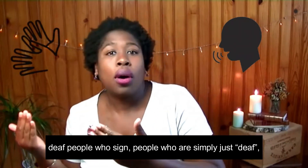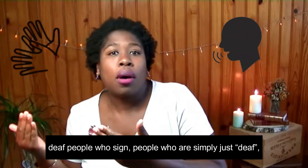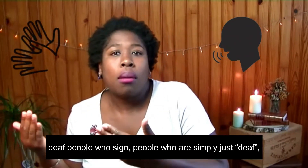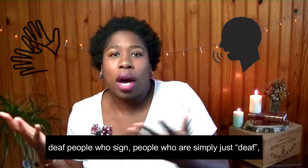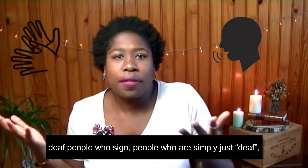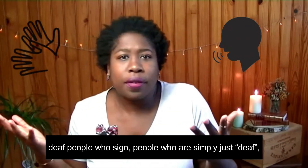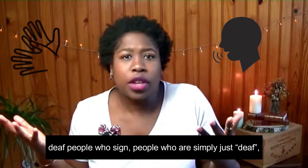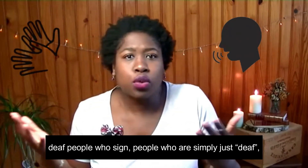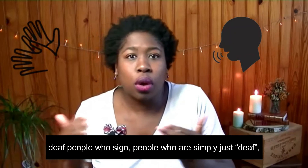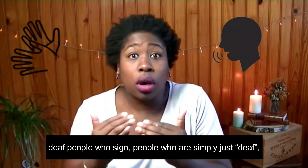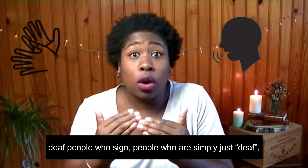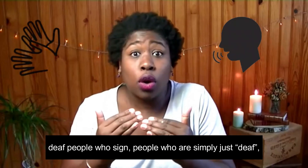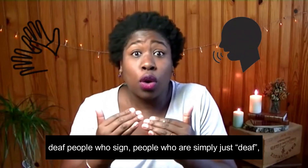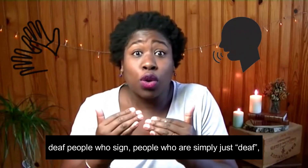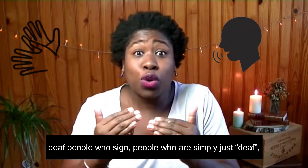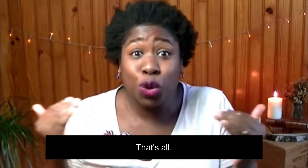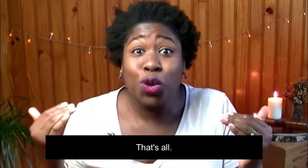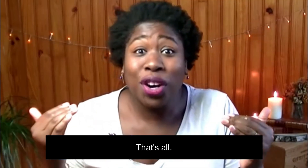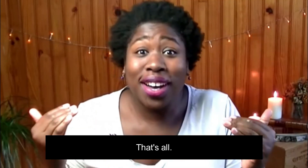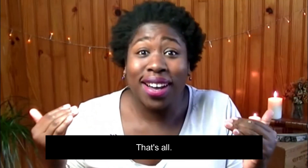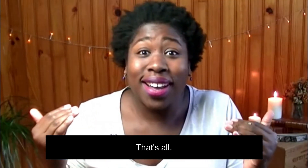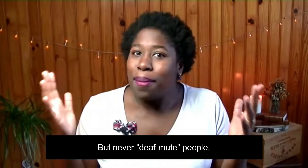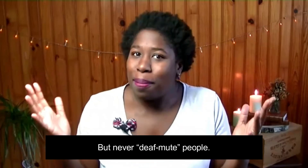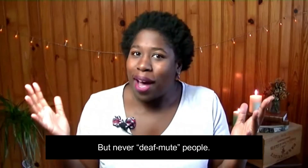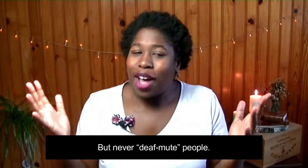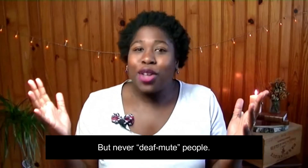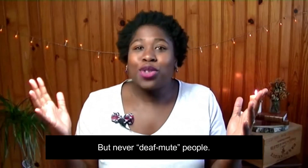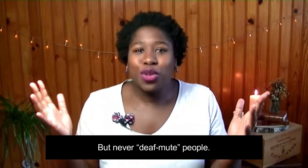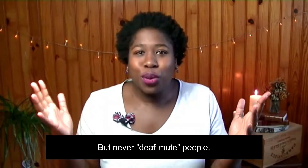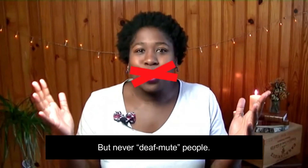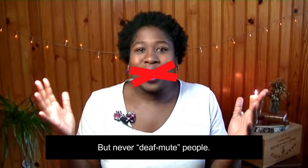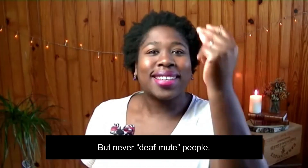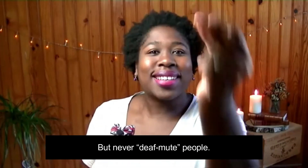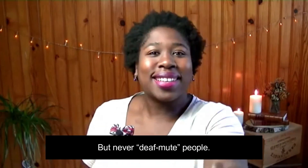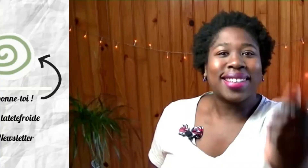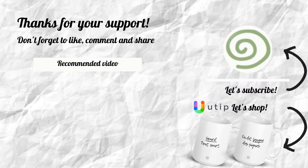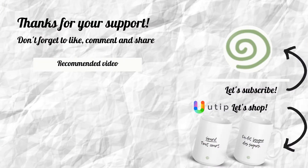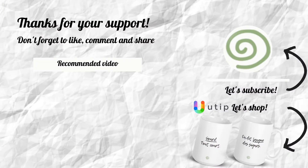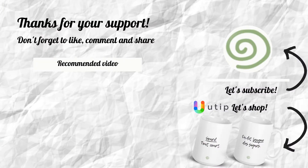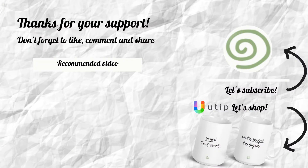signants, bref, des sourds tout court, mais pas de sourds.